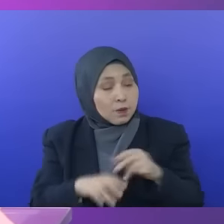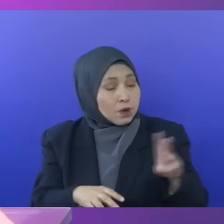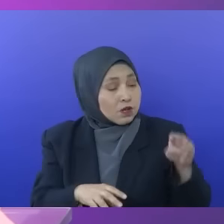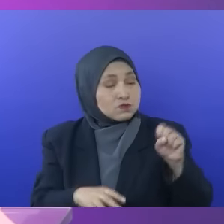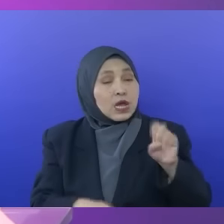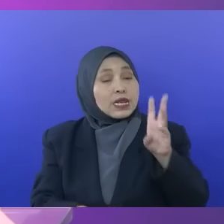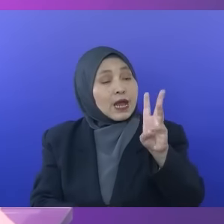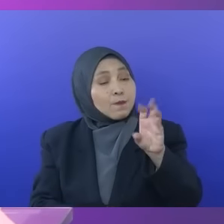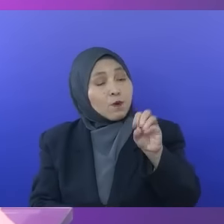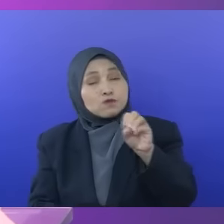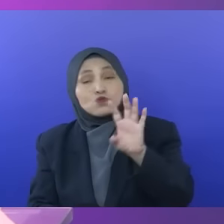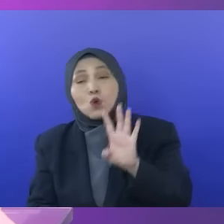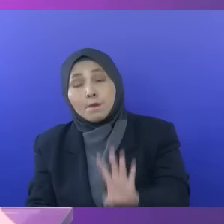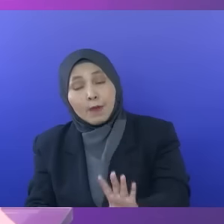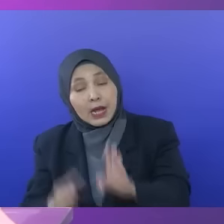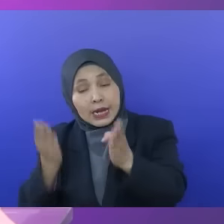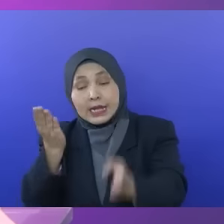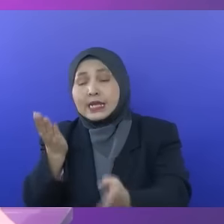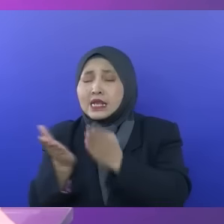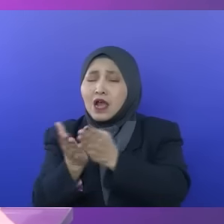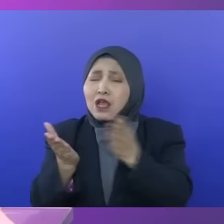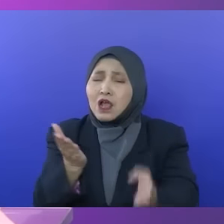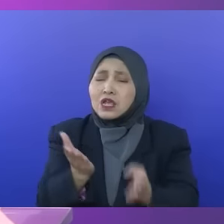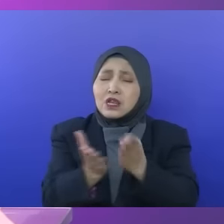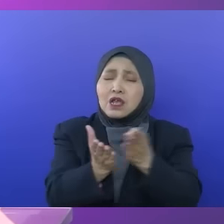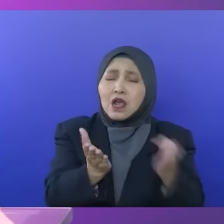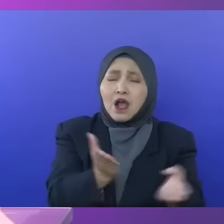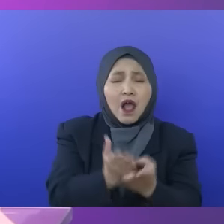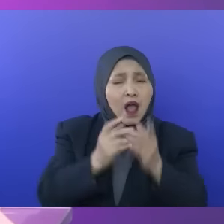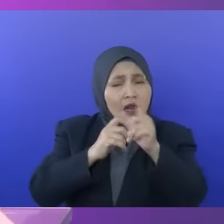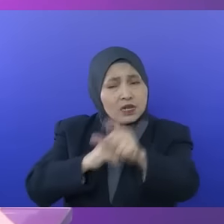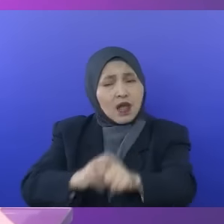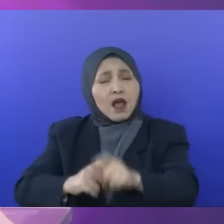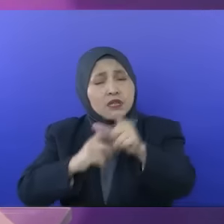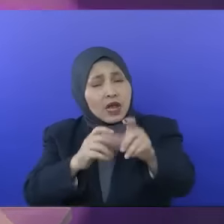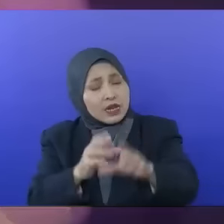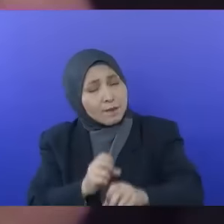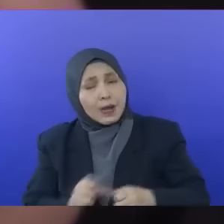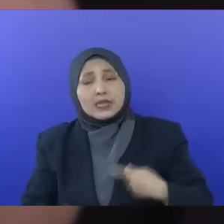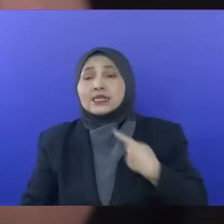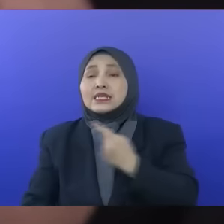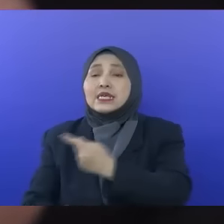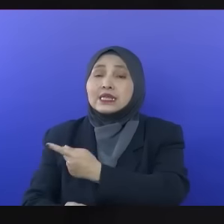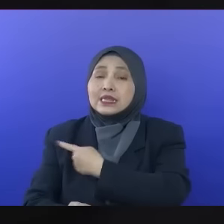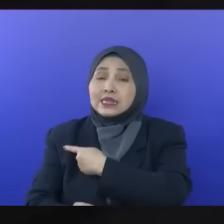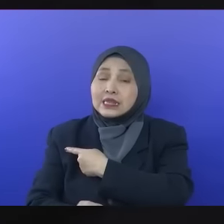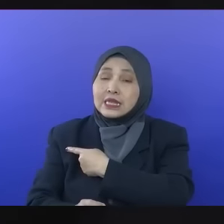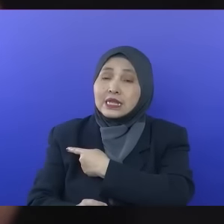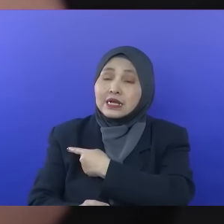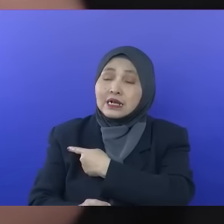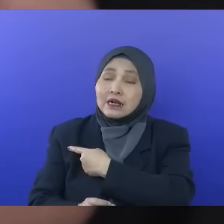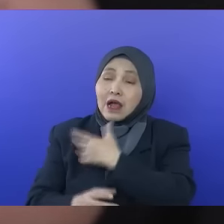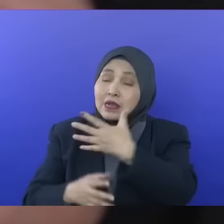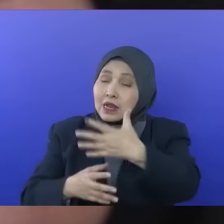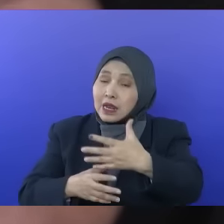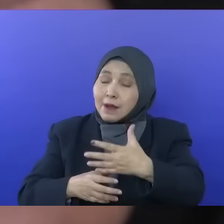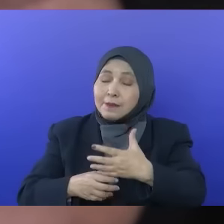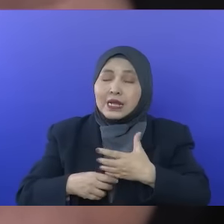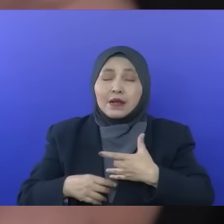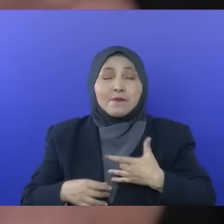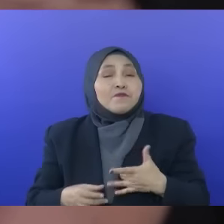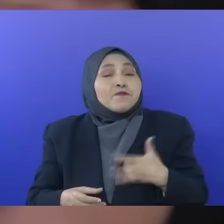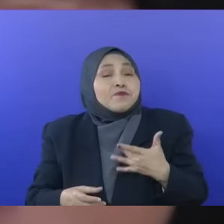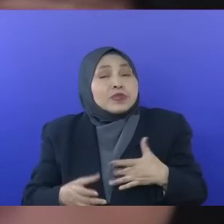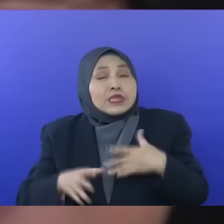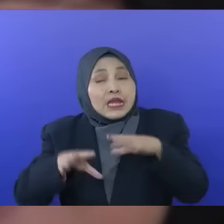604 Hidayah demi Hidayah hadiah demi hadiah dapat kita Idam ataupun kita nikmati